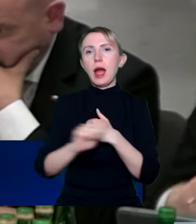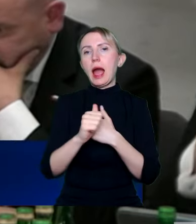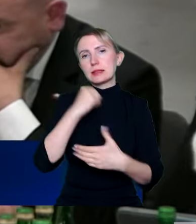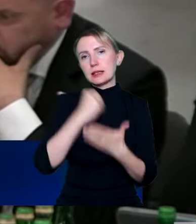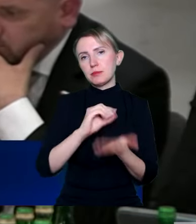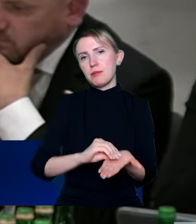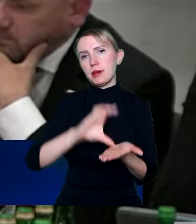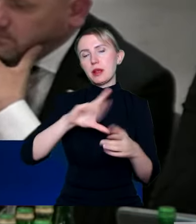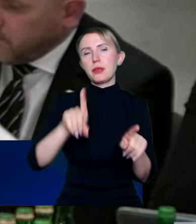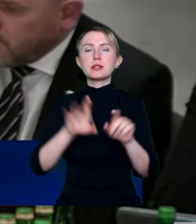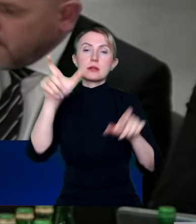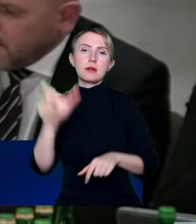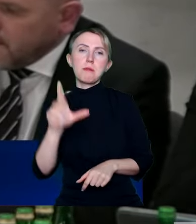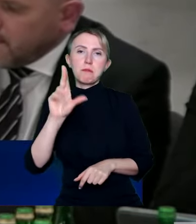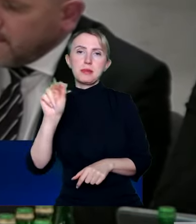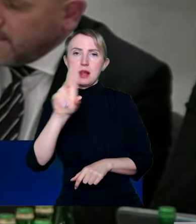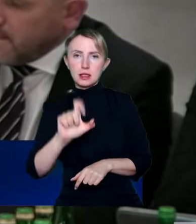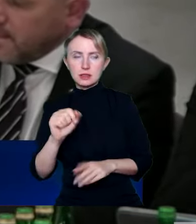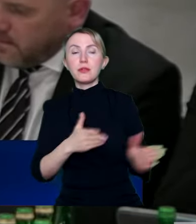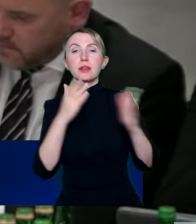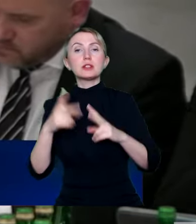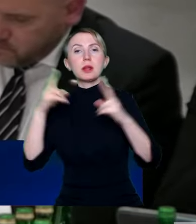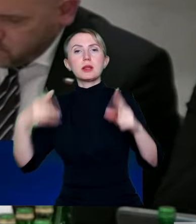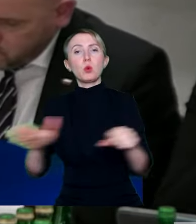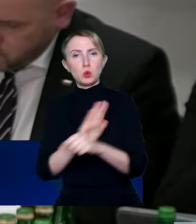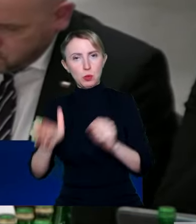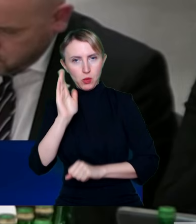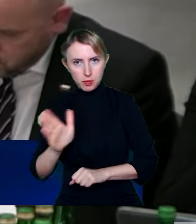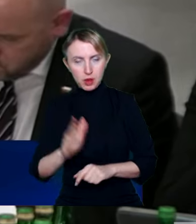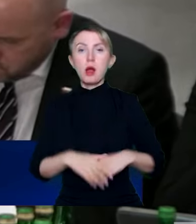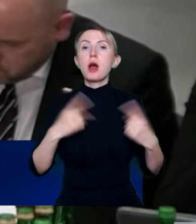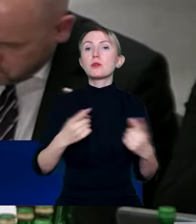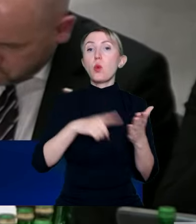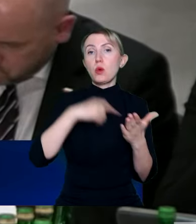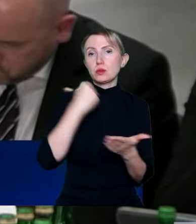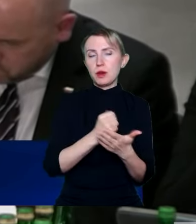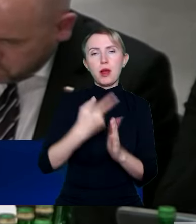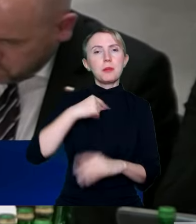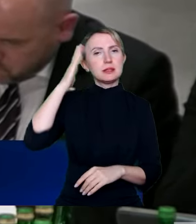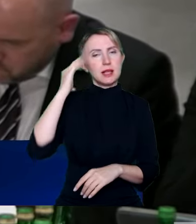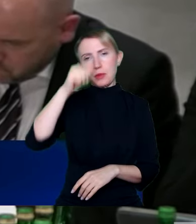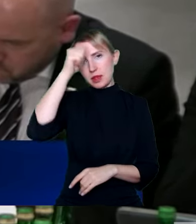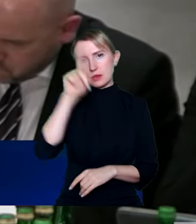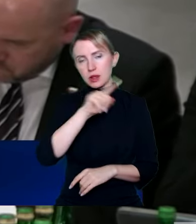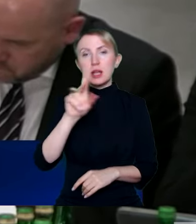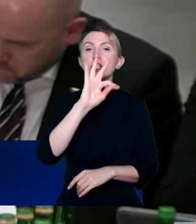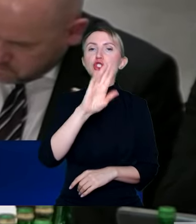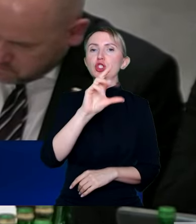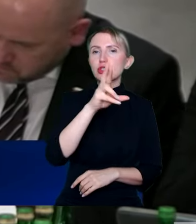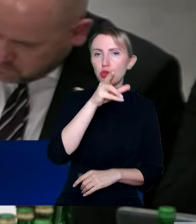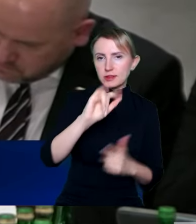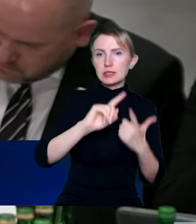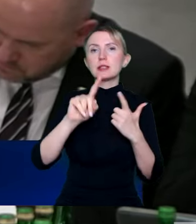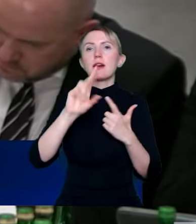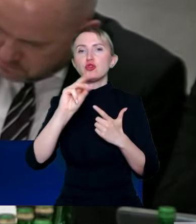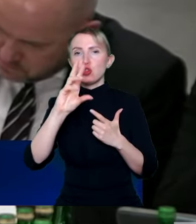pana Brejzy, i to będzie nasze w dalszym etapie uzupełnienie, ponieważ w przypadku tej sprawy znamy te dwa nazwiska, czyli Rafał Trzaskowski i pani Ewa